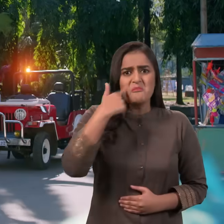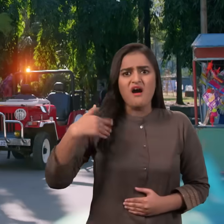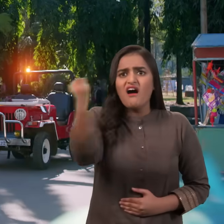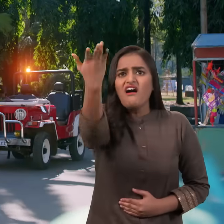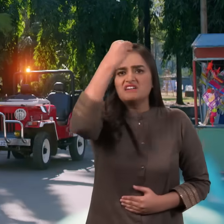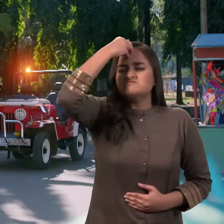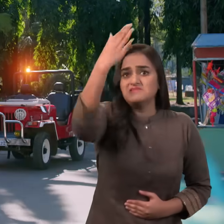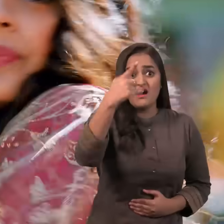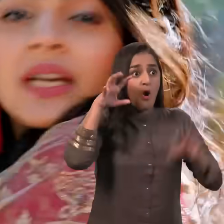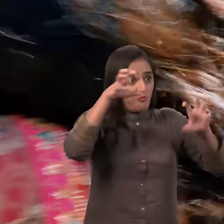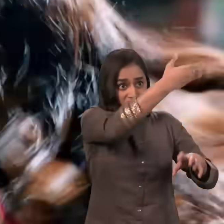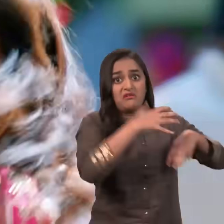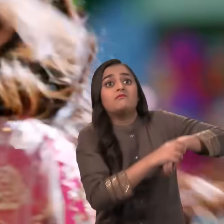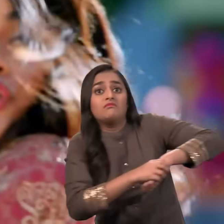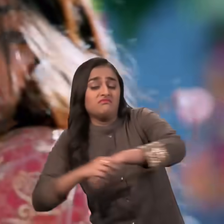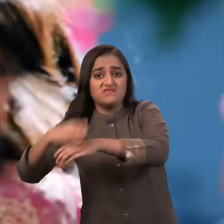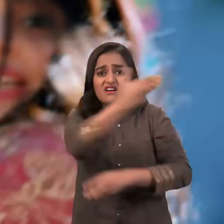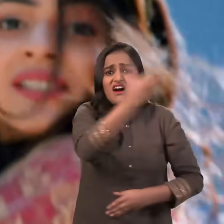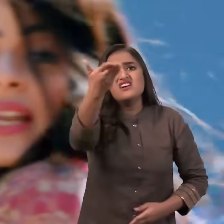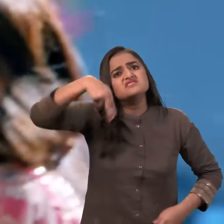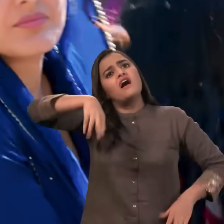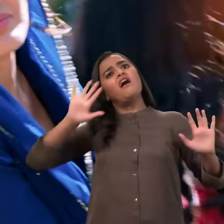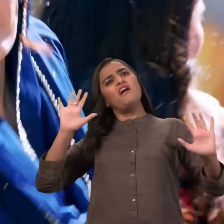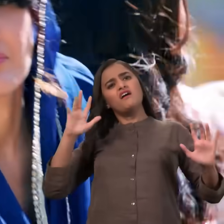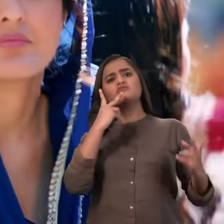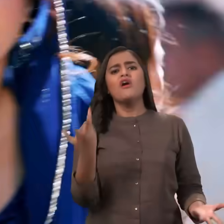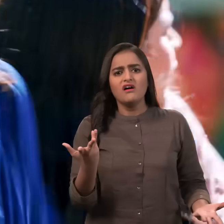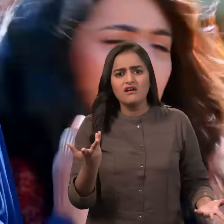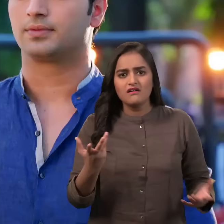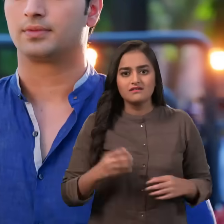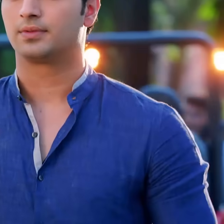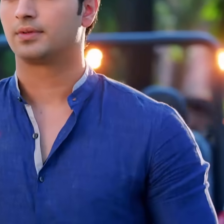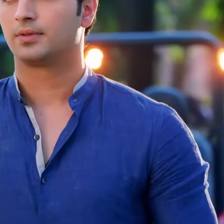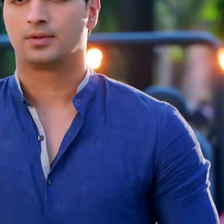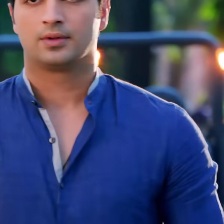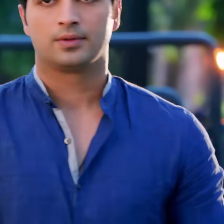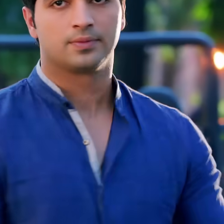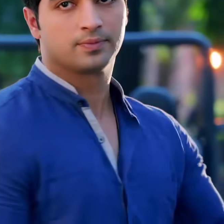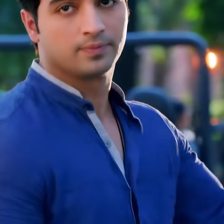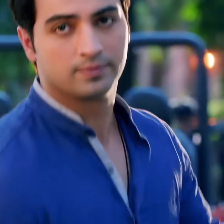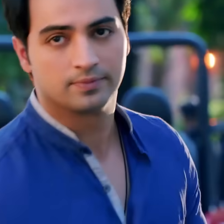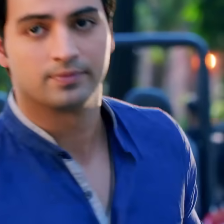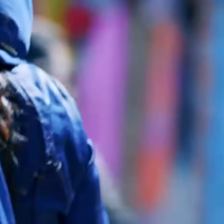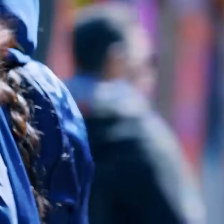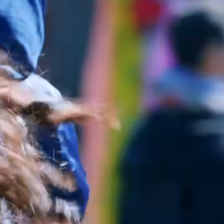अरे कैसे भाई हो तुम दोनों? ये डायन प्रीतो मुझे अंदर लेकर जा रही है, खड़े खड़े क्या देख रहे हो?